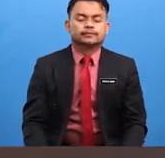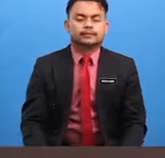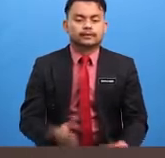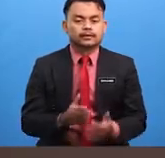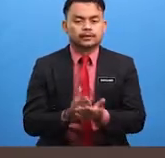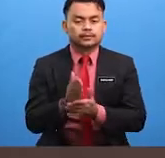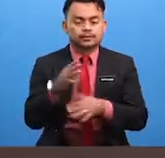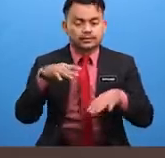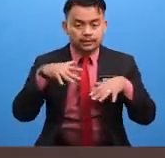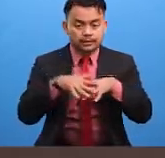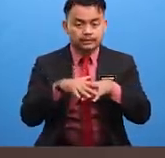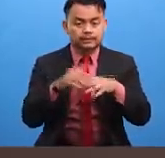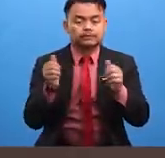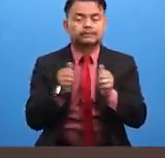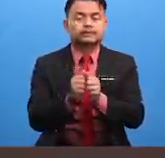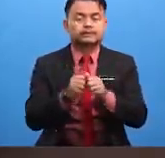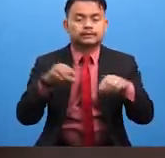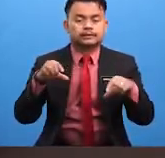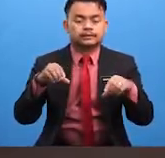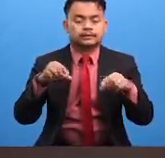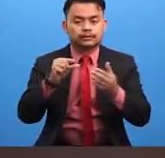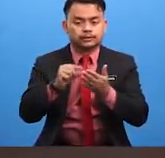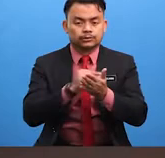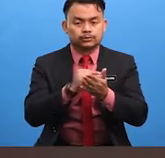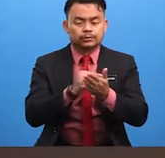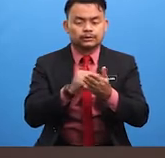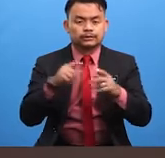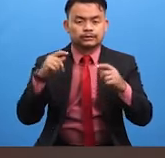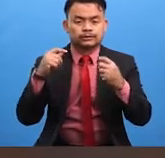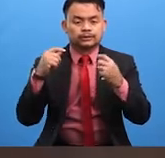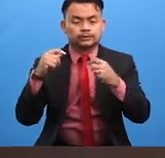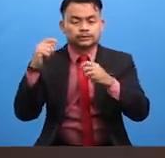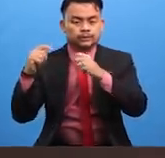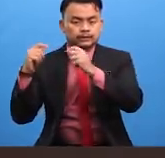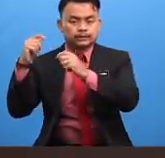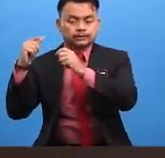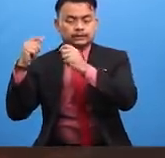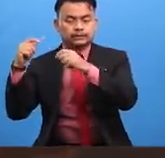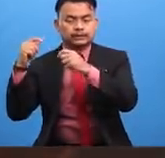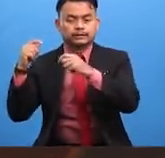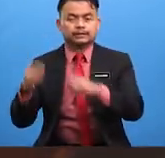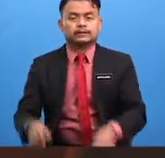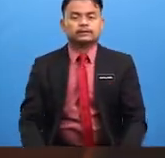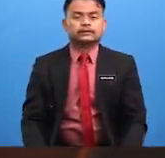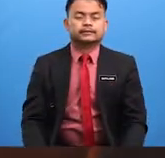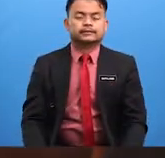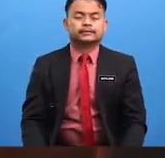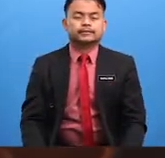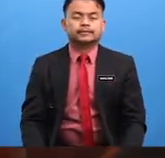Teruskan menganyam dengan menggunakan teknik anyam pintal 2 sebanyak 5 kali pusingan.